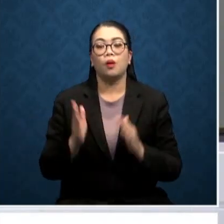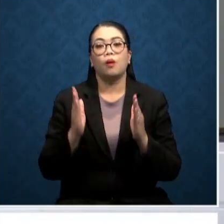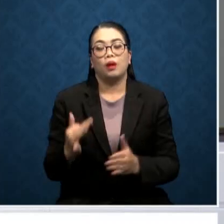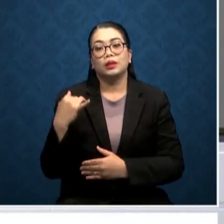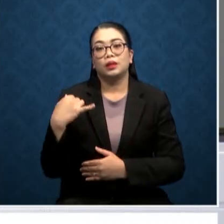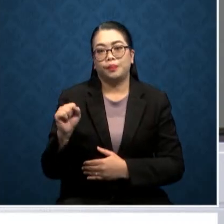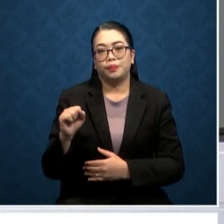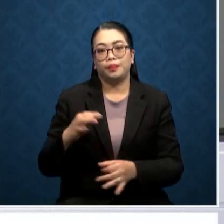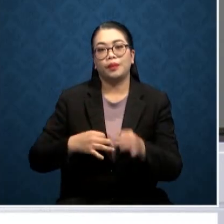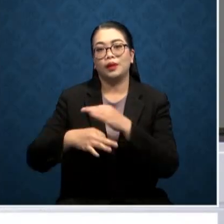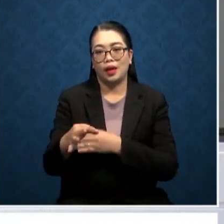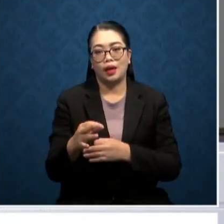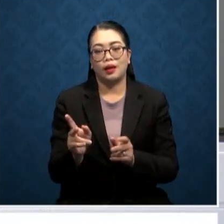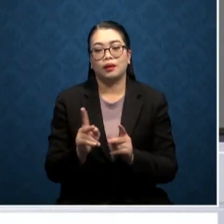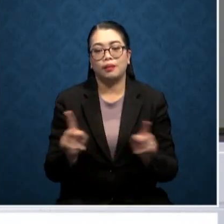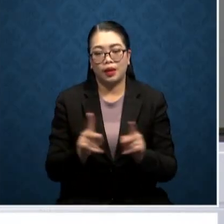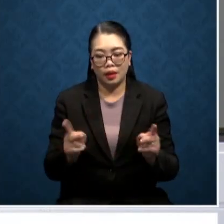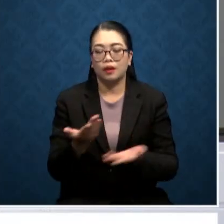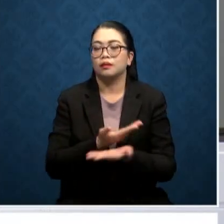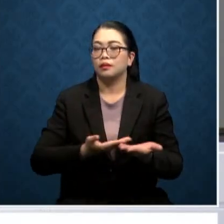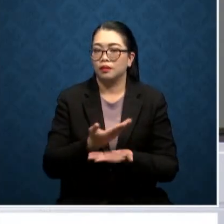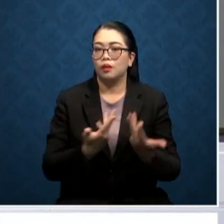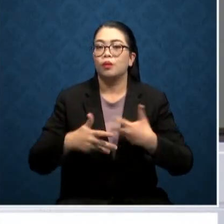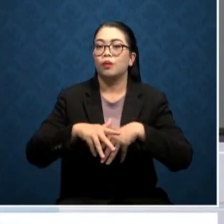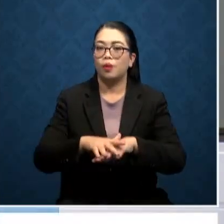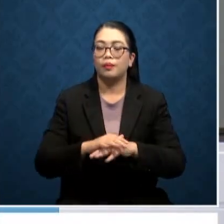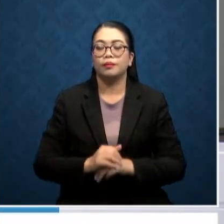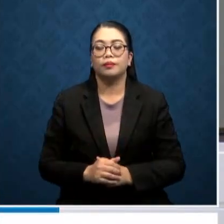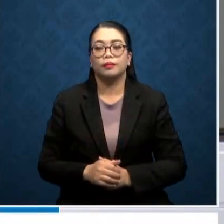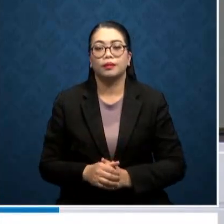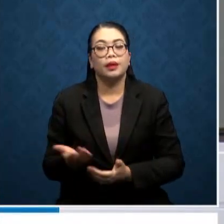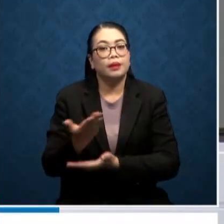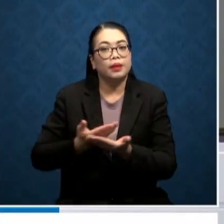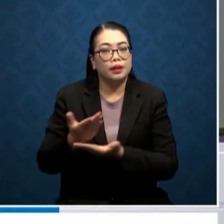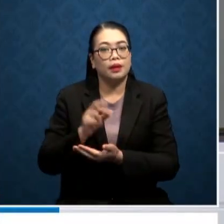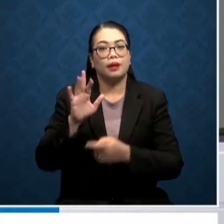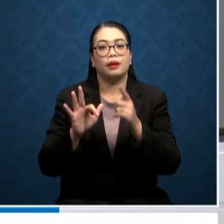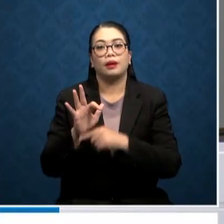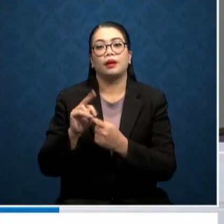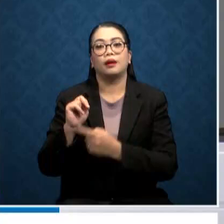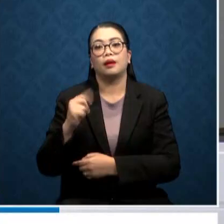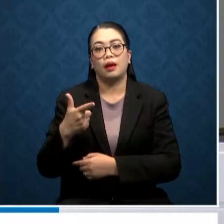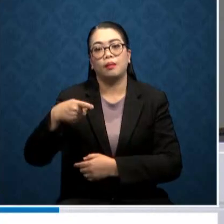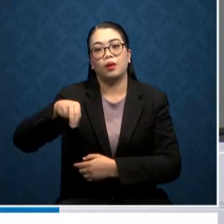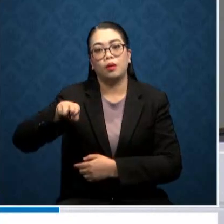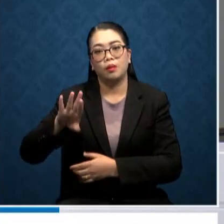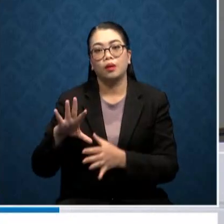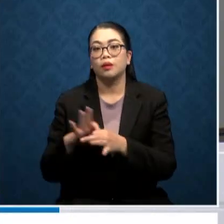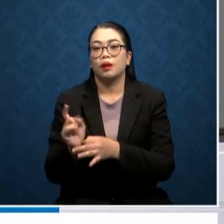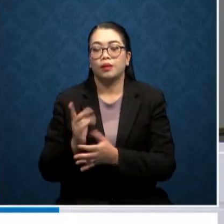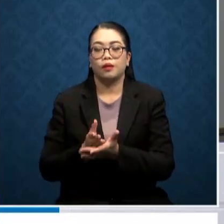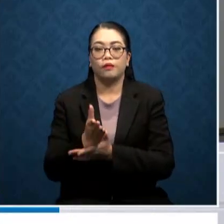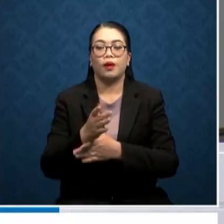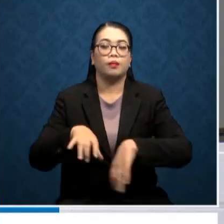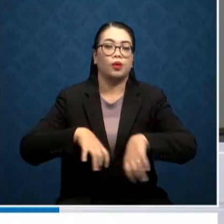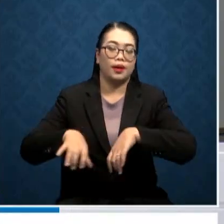นเพื่อประกอบเป็นคณะกรรมการร่วมกันเพื่อพิจารณาร่างบัญญัติมาตรการของฝ่ายบ